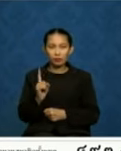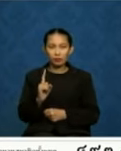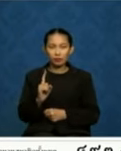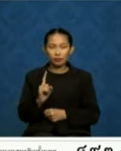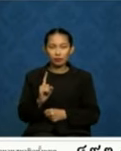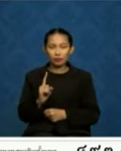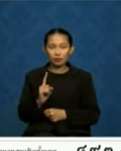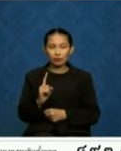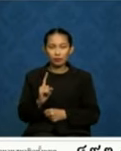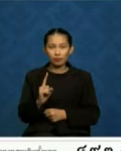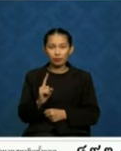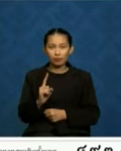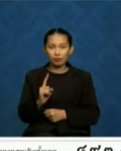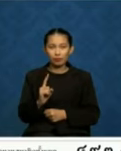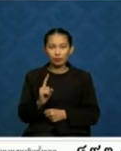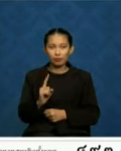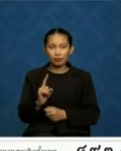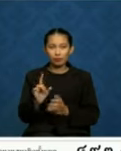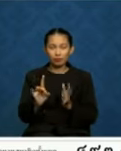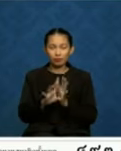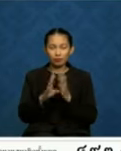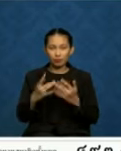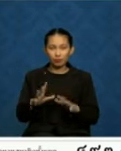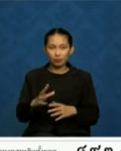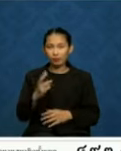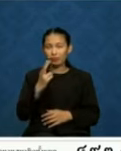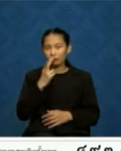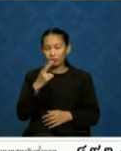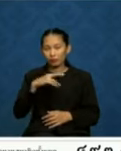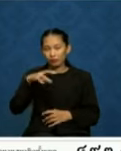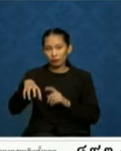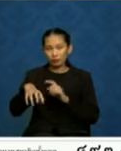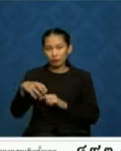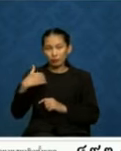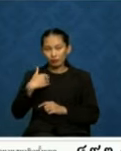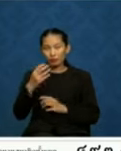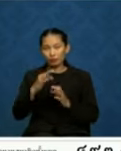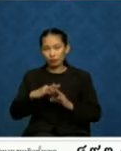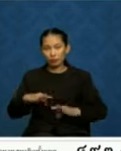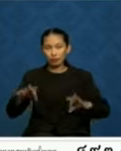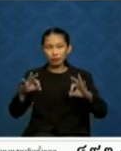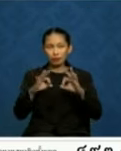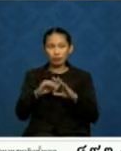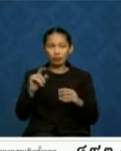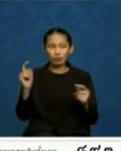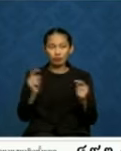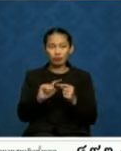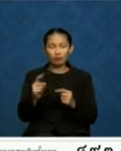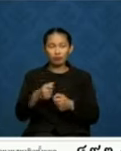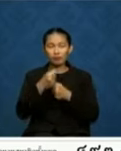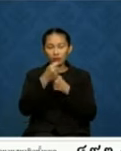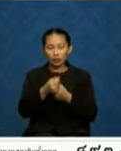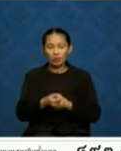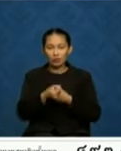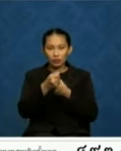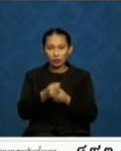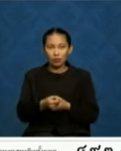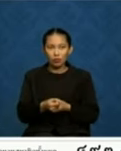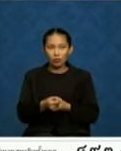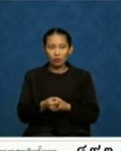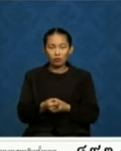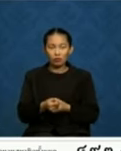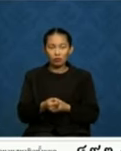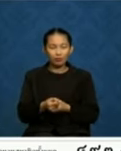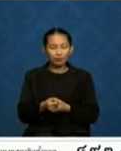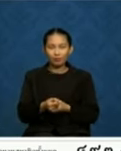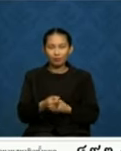าวคือในที่สุดนะครับการยาสูบแห่งประเทศไทยได้เห็นความจำเป็นของเกษตรกรที่ลำบ